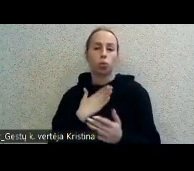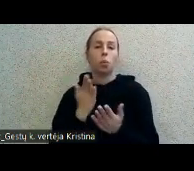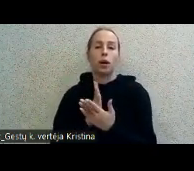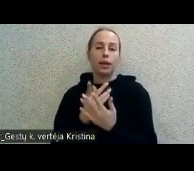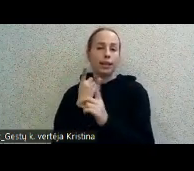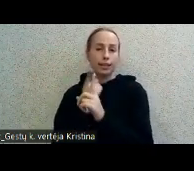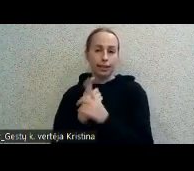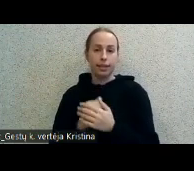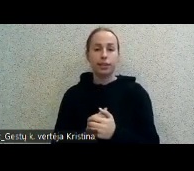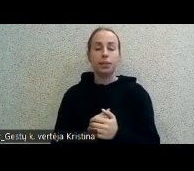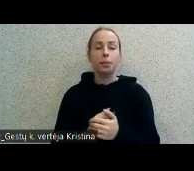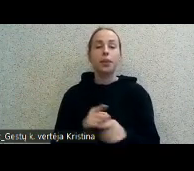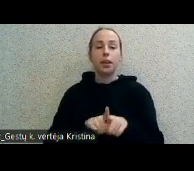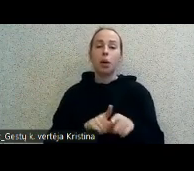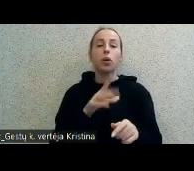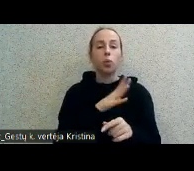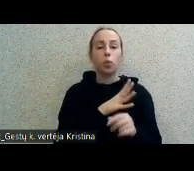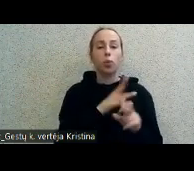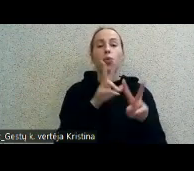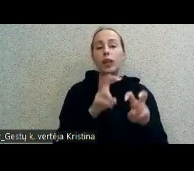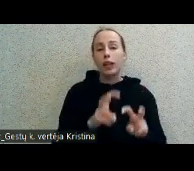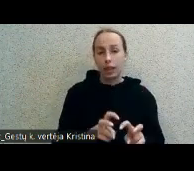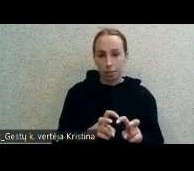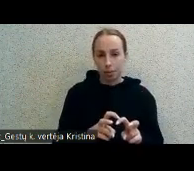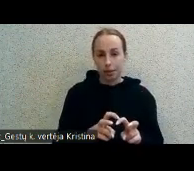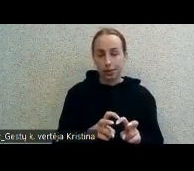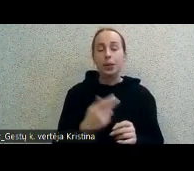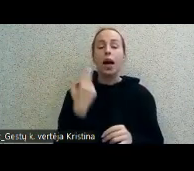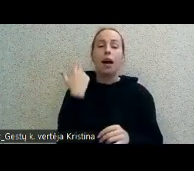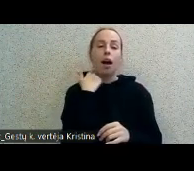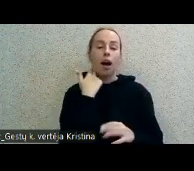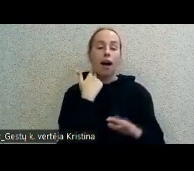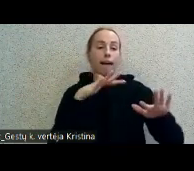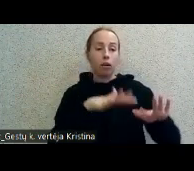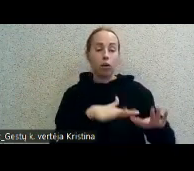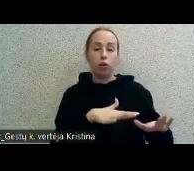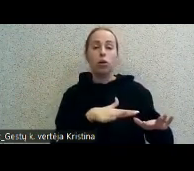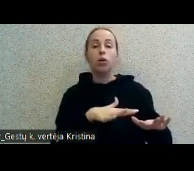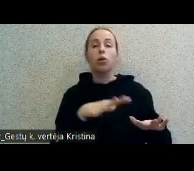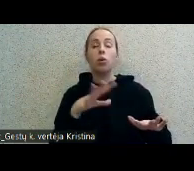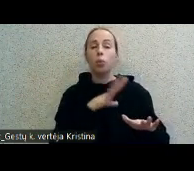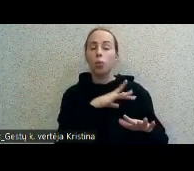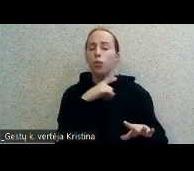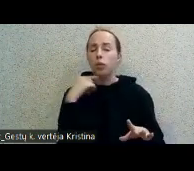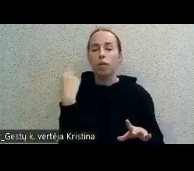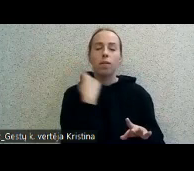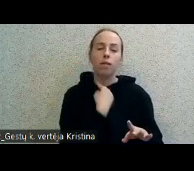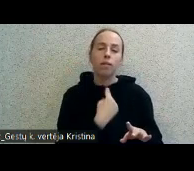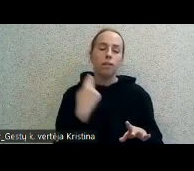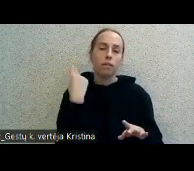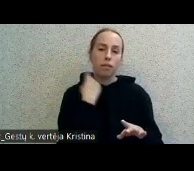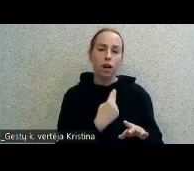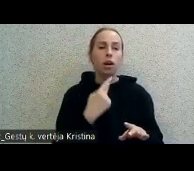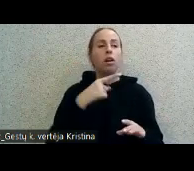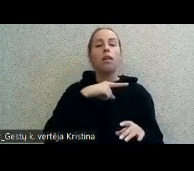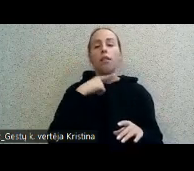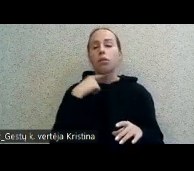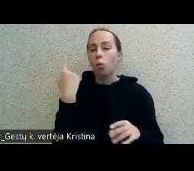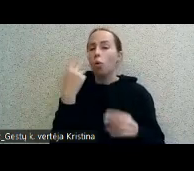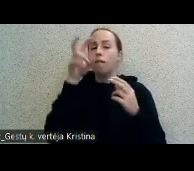pasidalinti rezultatais. Ne karalystėje mes kažkada vargome labai, kaip ir dauguma pasaulio šalių,